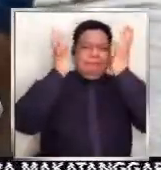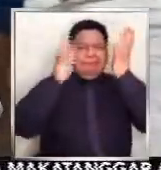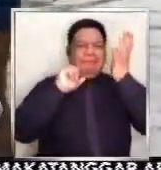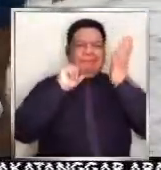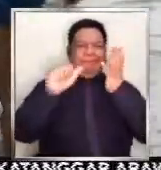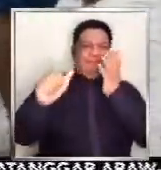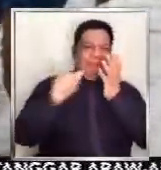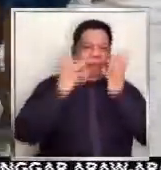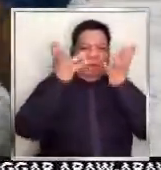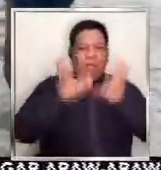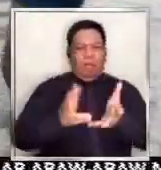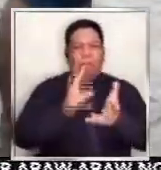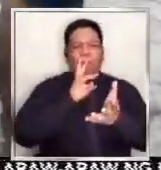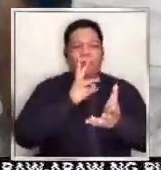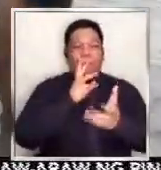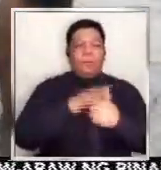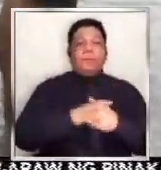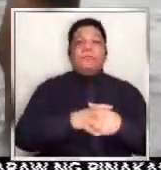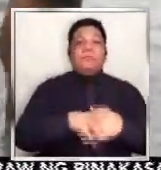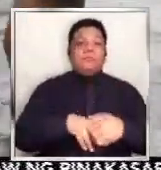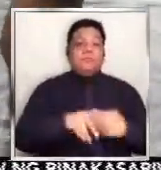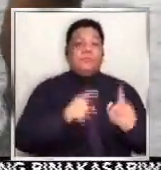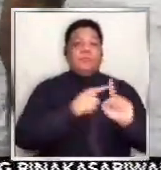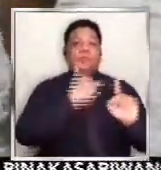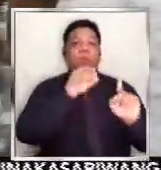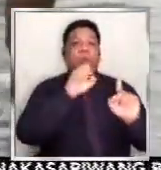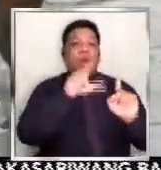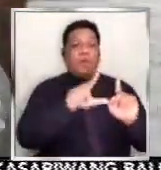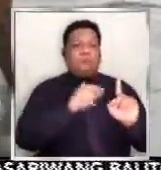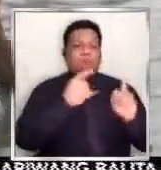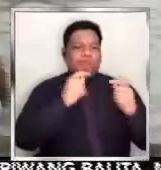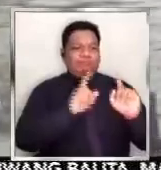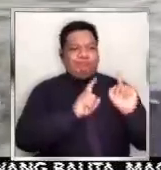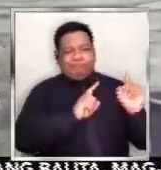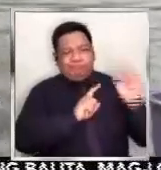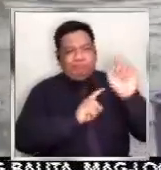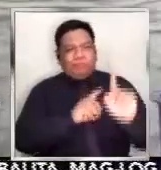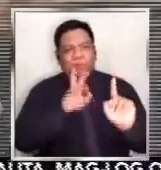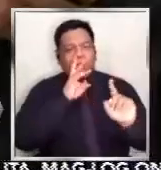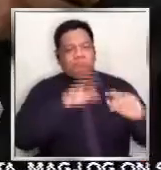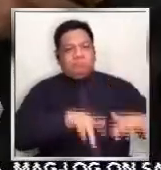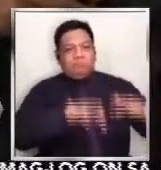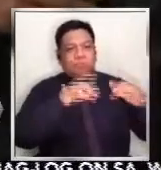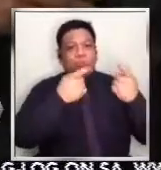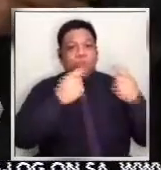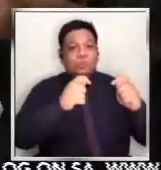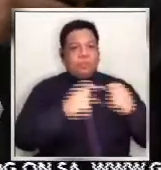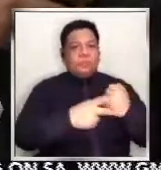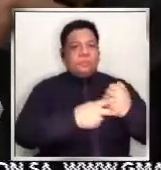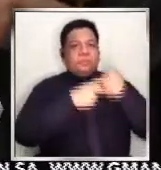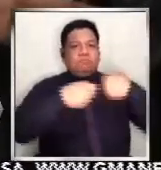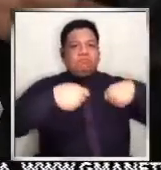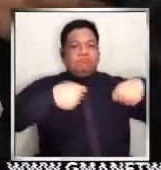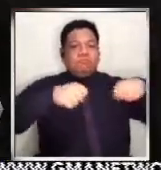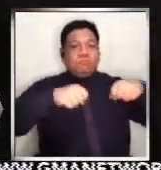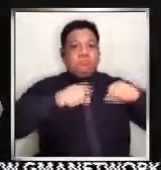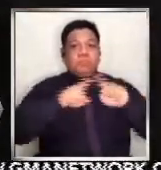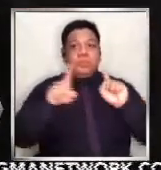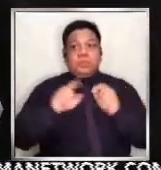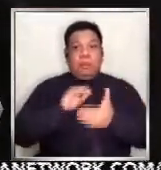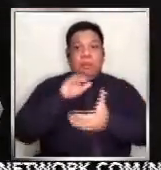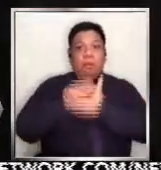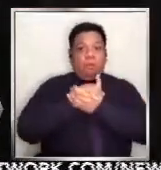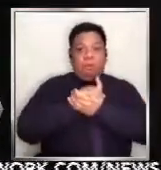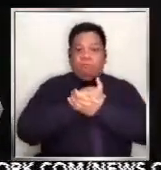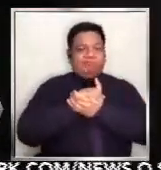na si Joel naman, nilusong din ang baha para ilikas sa mas mataas na lugar ang motorsiklo, pero silang mag-asawa hindi raw lilikas